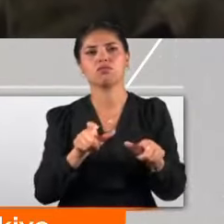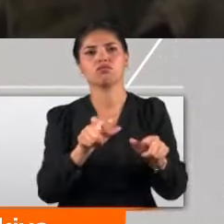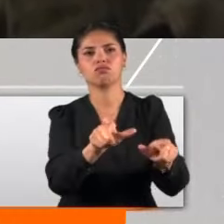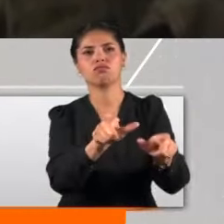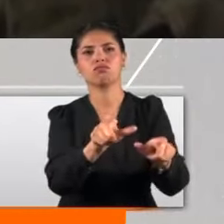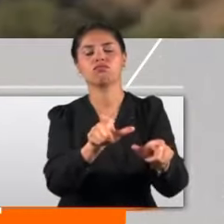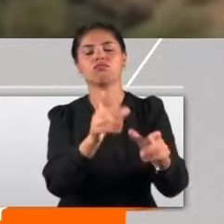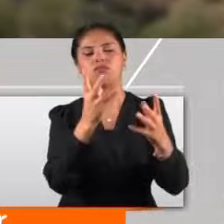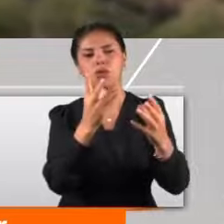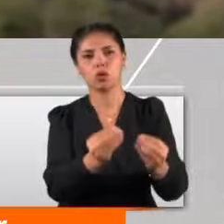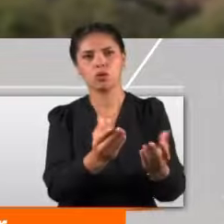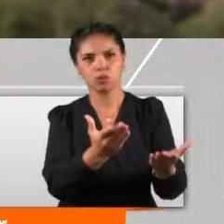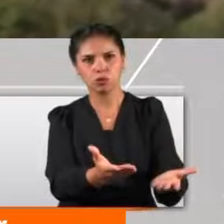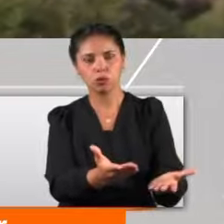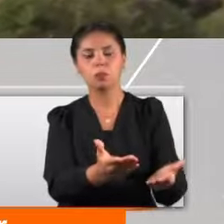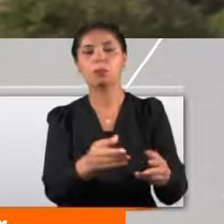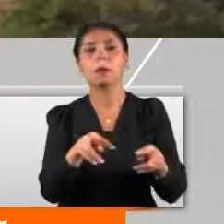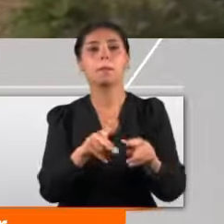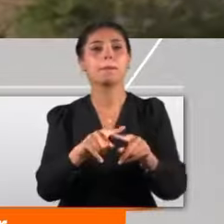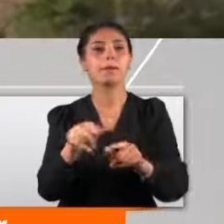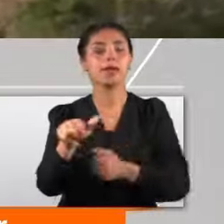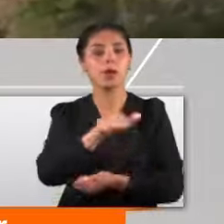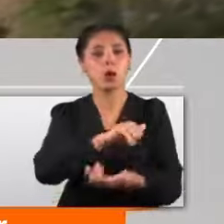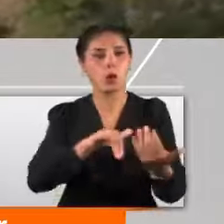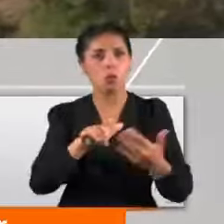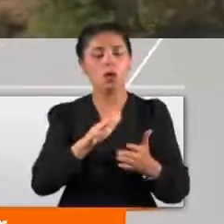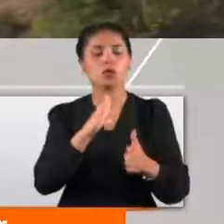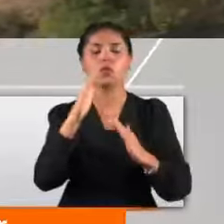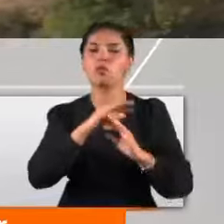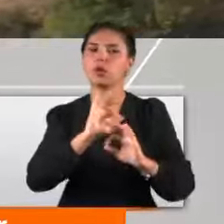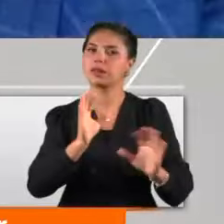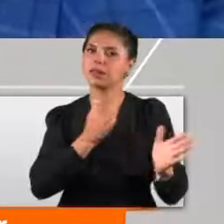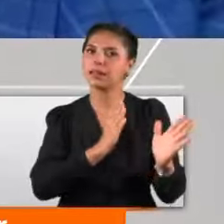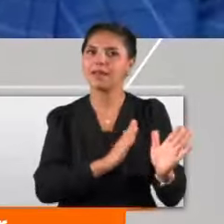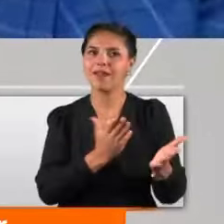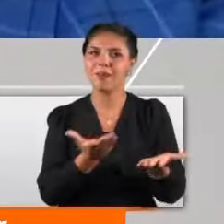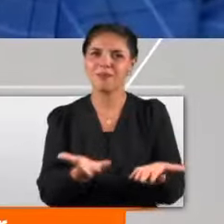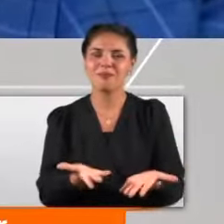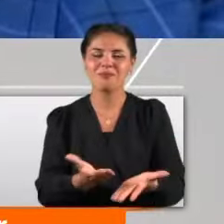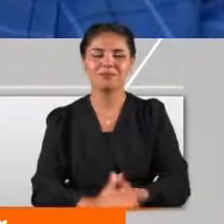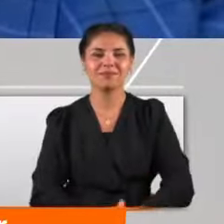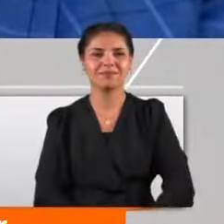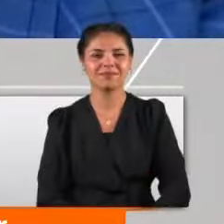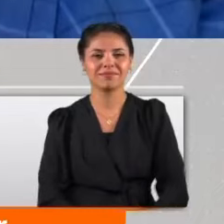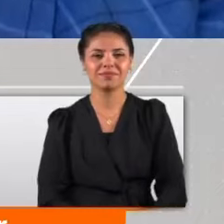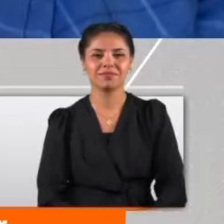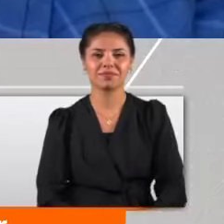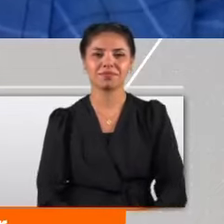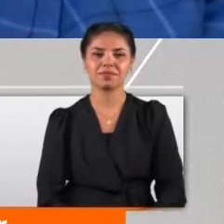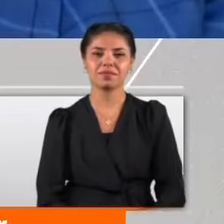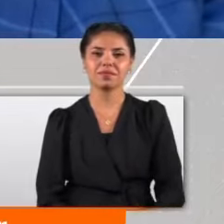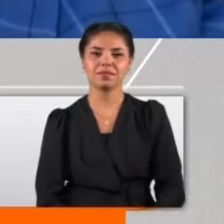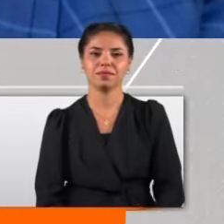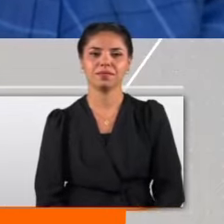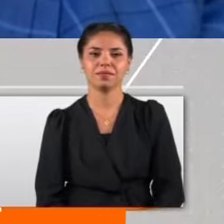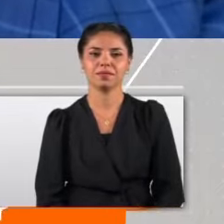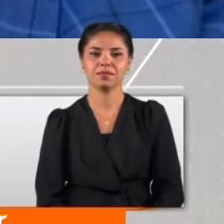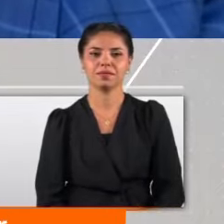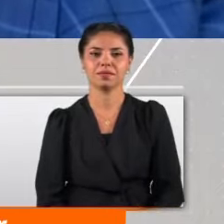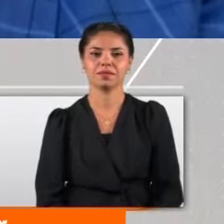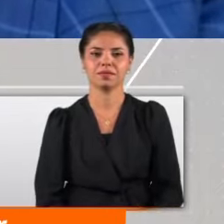sıkıştırılan teröristler arasında. MIT'in operasyonları aralıksız devam ediyor. Yılanın başına doğru zaten hızla ilerliyoruz.